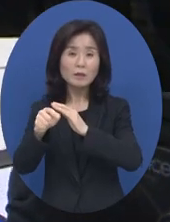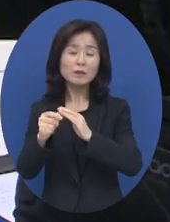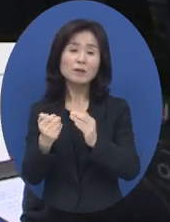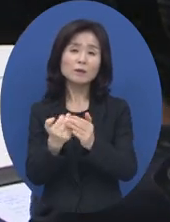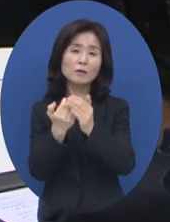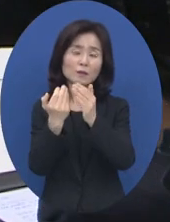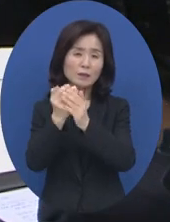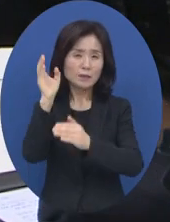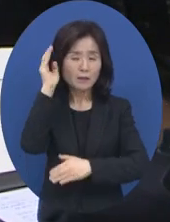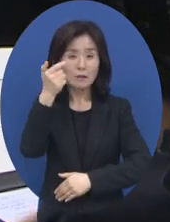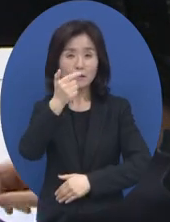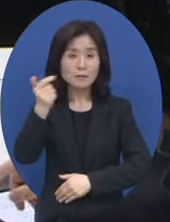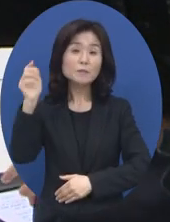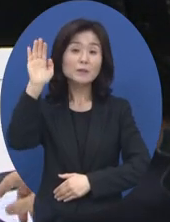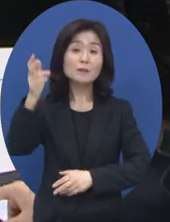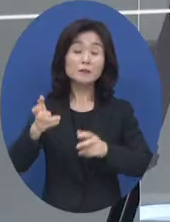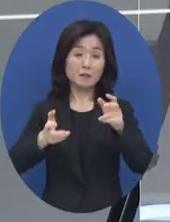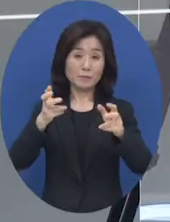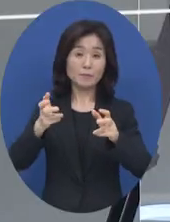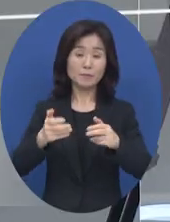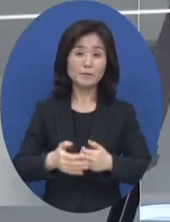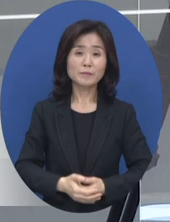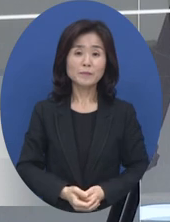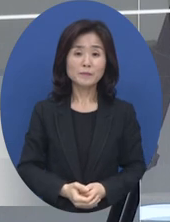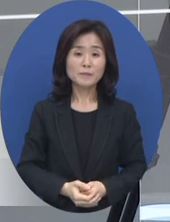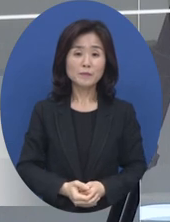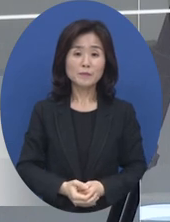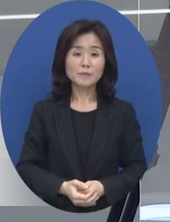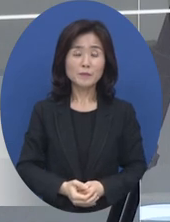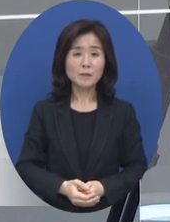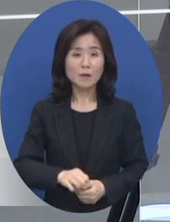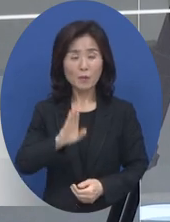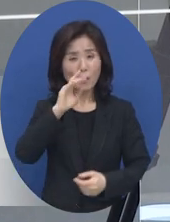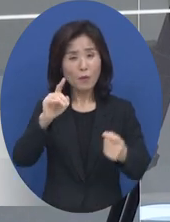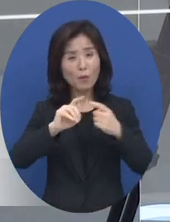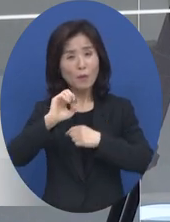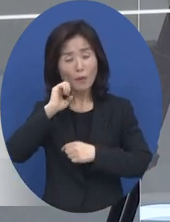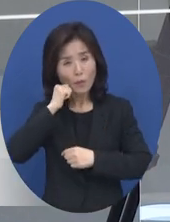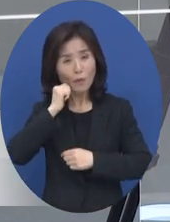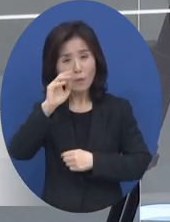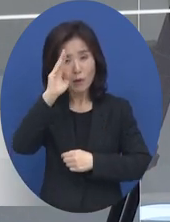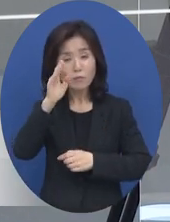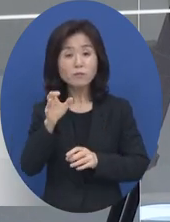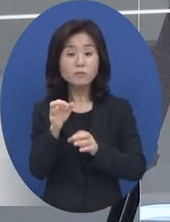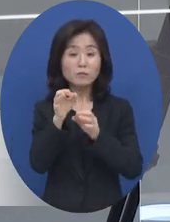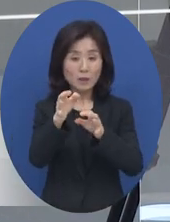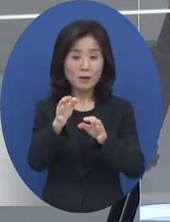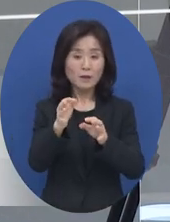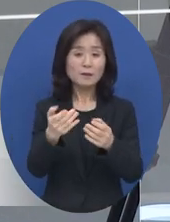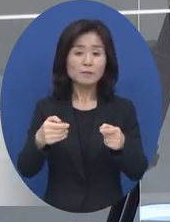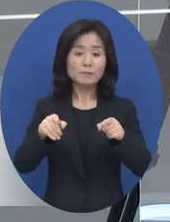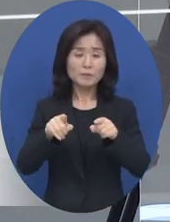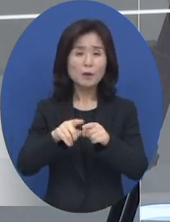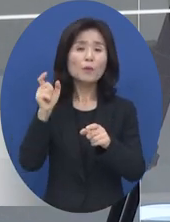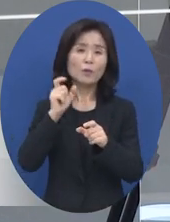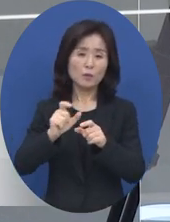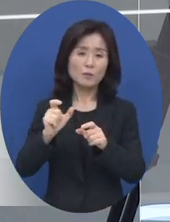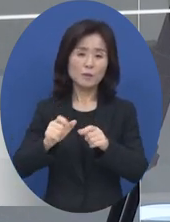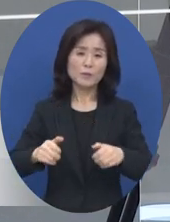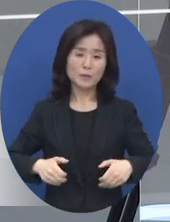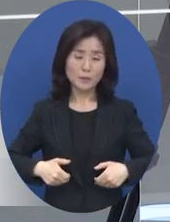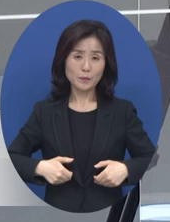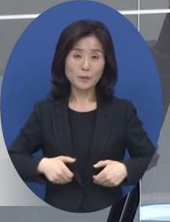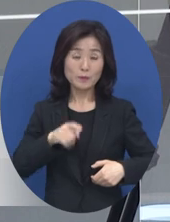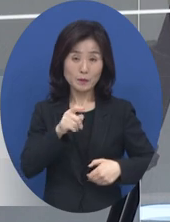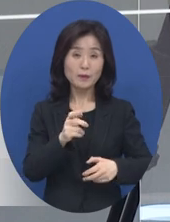가능성이 큰 미래 산업입니다. 희귀 질환이나 난치병에 대한 투자도 우리가 함께 고민하고, 이게 또